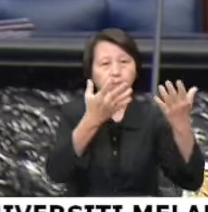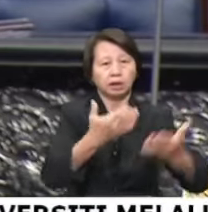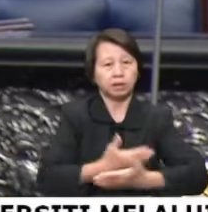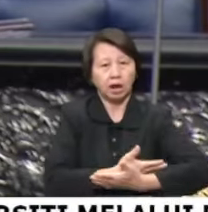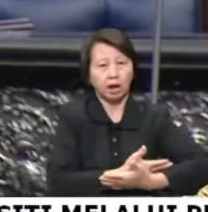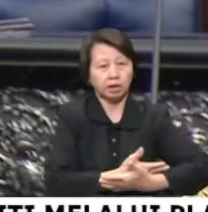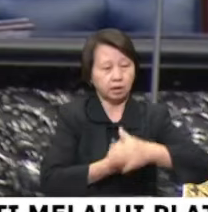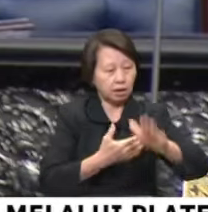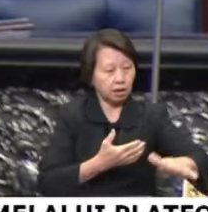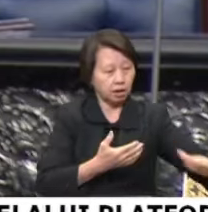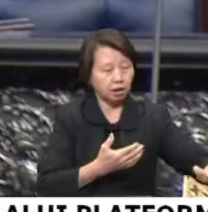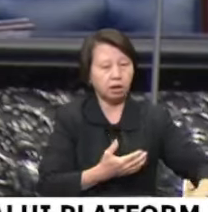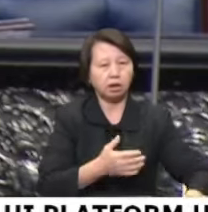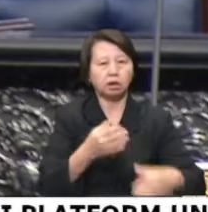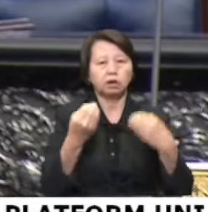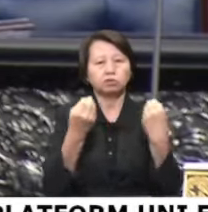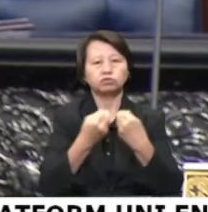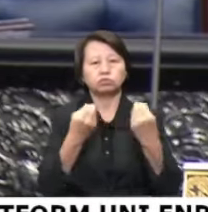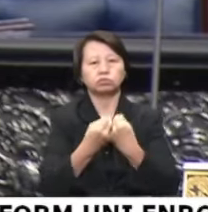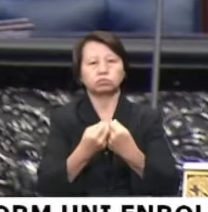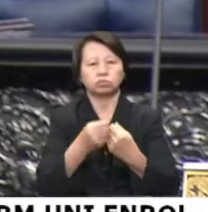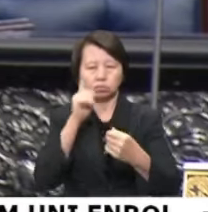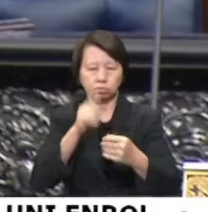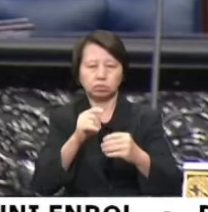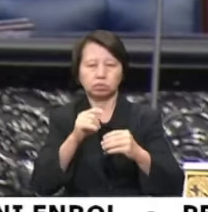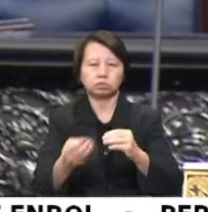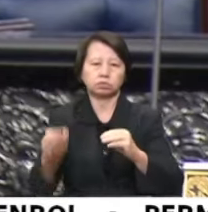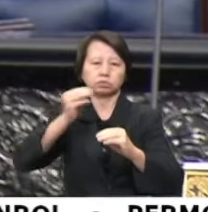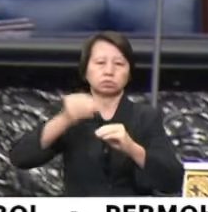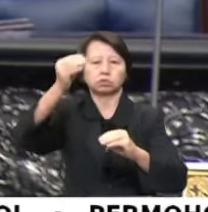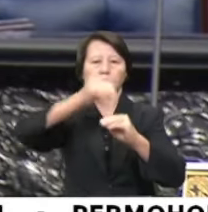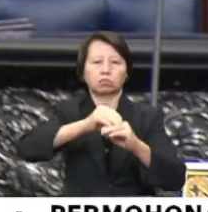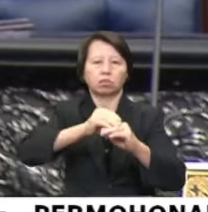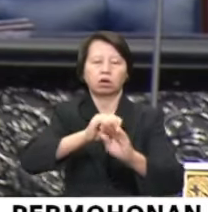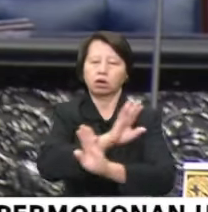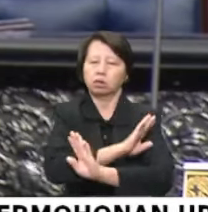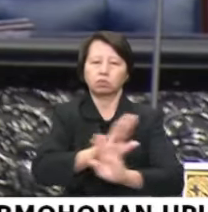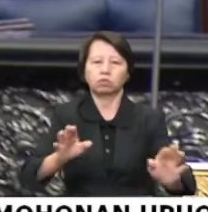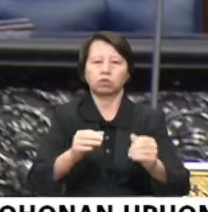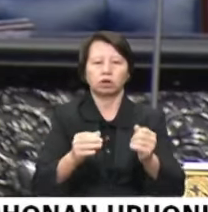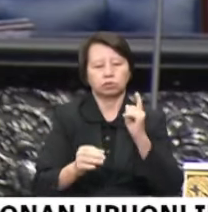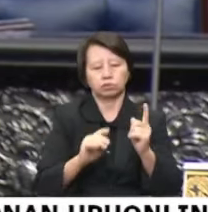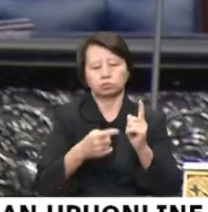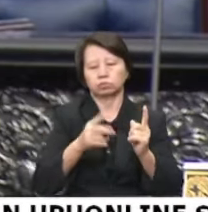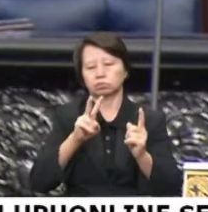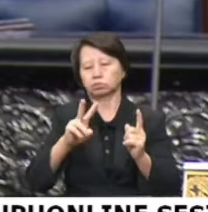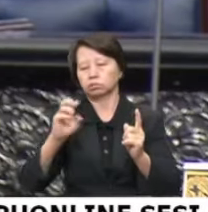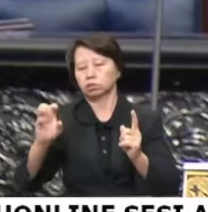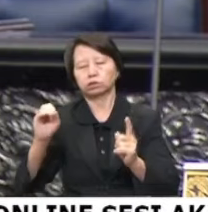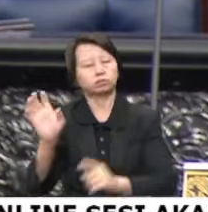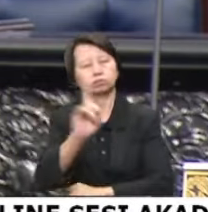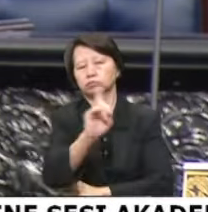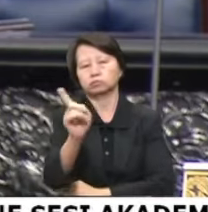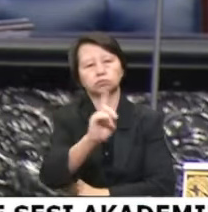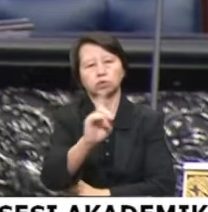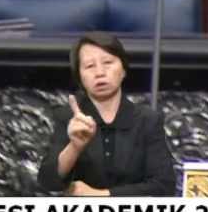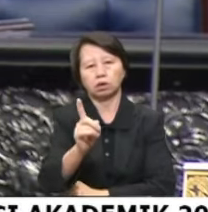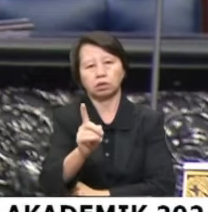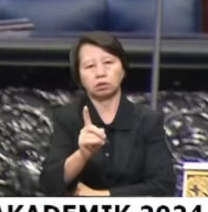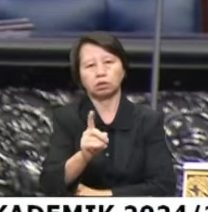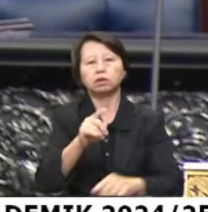tanggungan. Saya minta supaya jumlah bantuan itu dinaikkan lagi, bukan setakat sebanyak 1,200 sahaja. Yang kedua